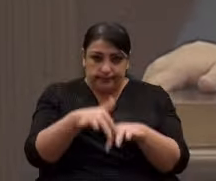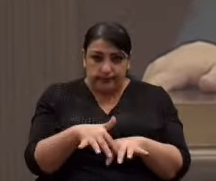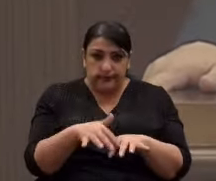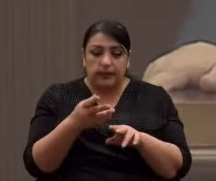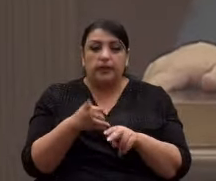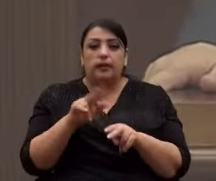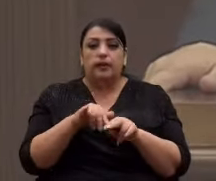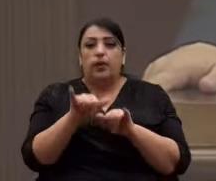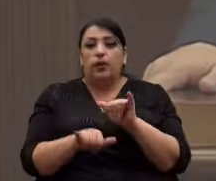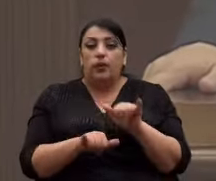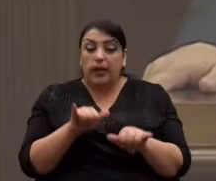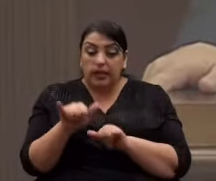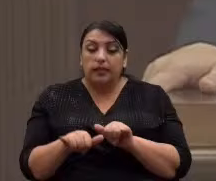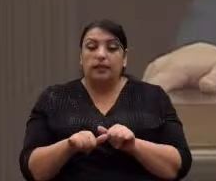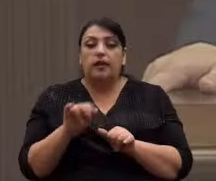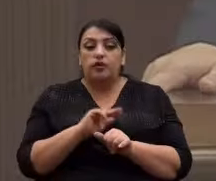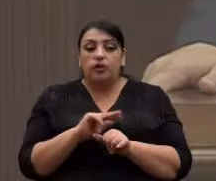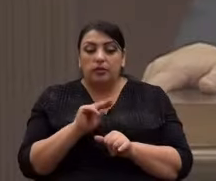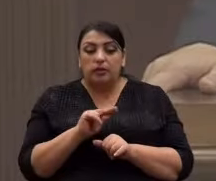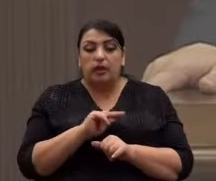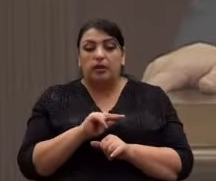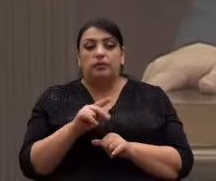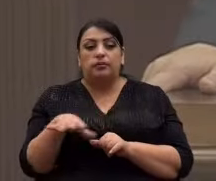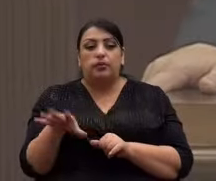կառույցների ղեկավարներին, աշխատակիցներին։